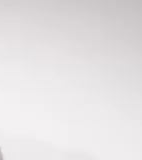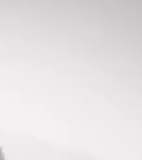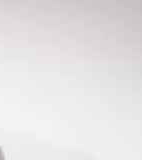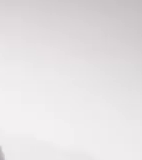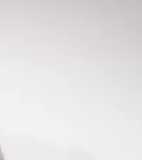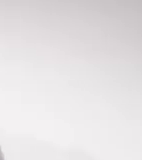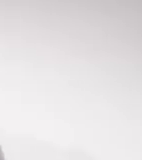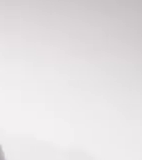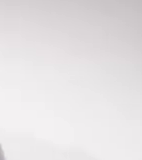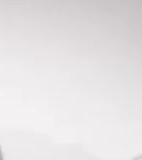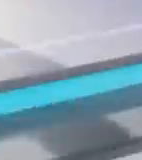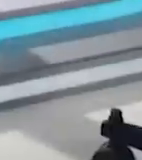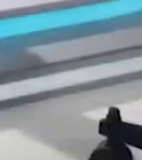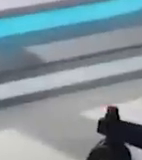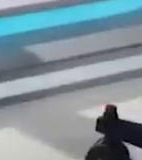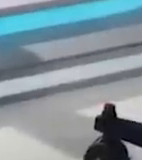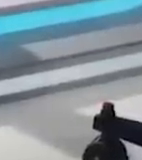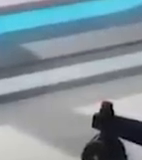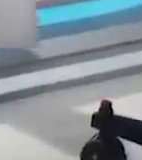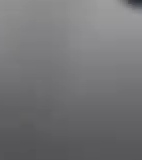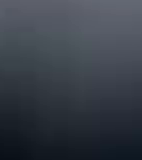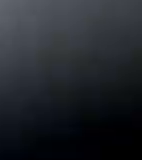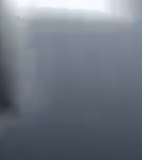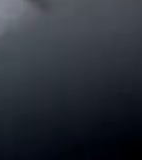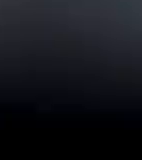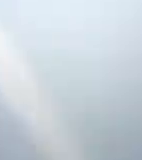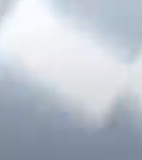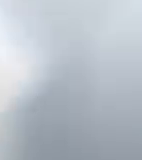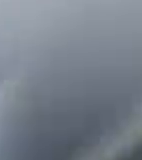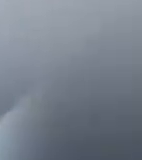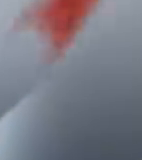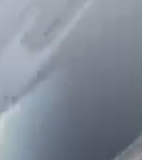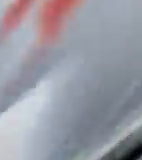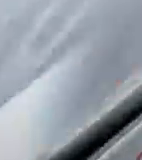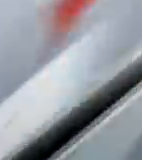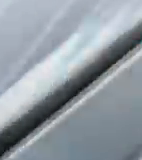live mula sa GMA Network Center. Ito ang 24 Horas.